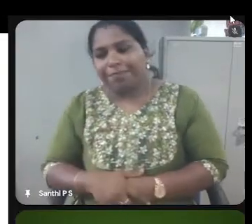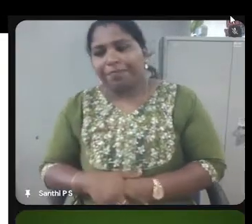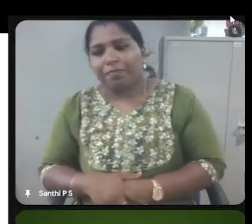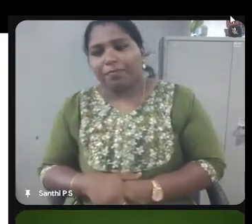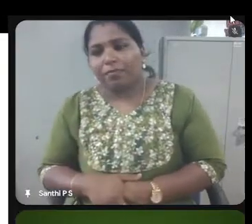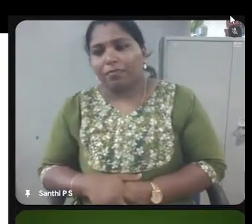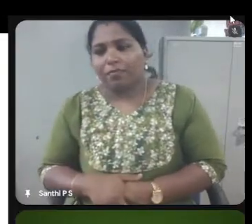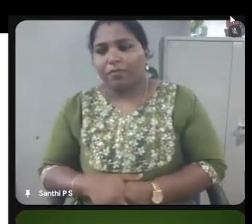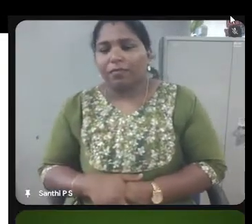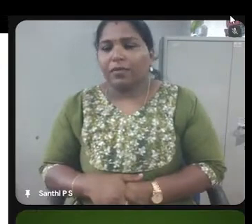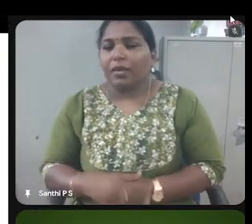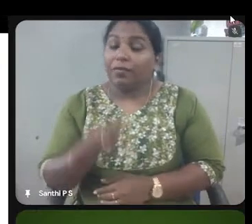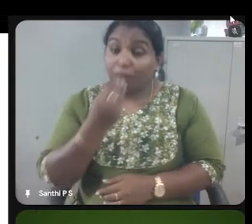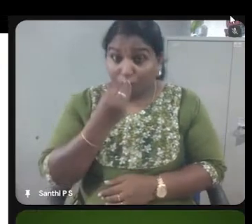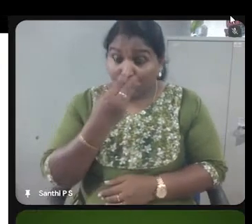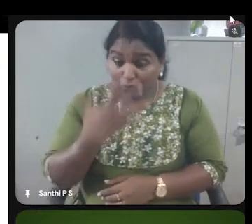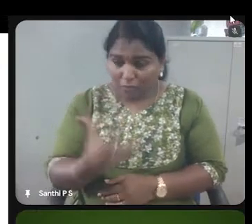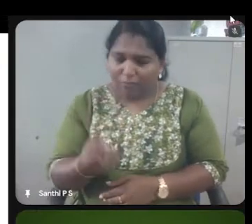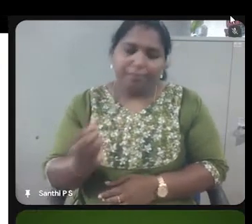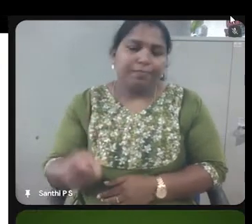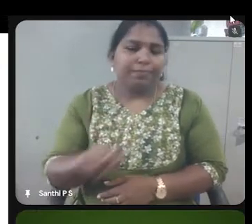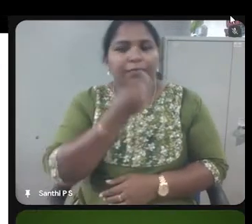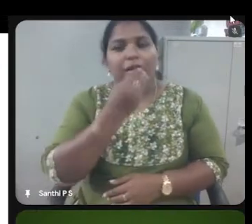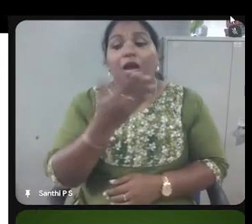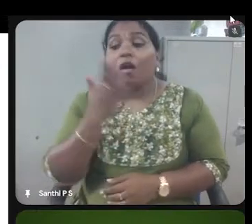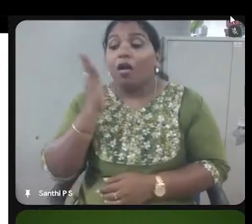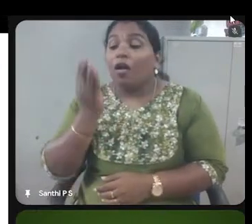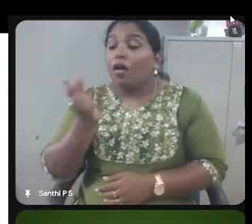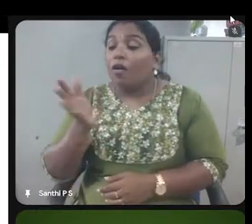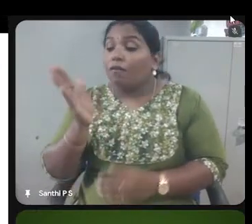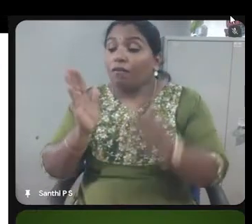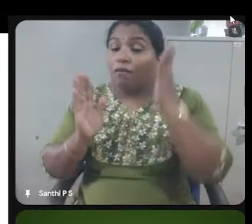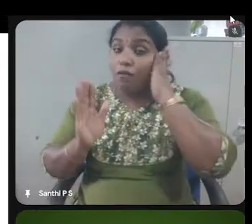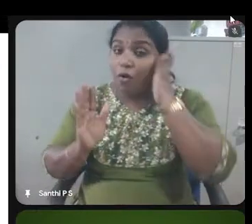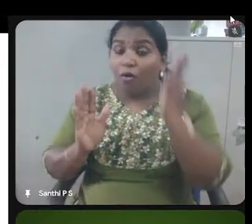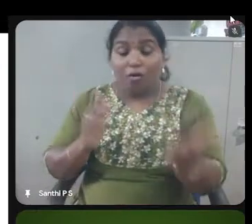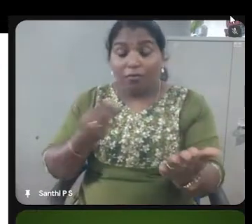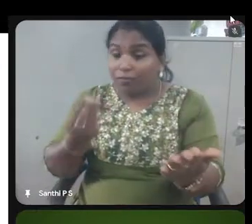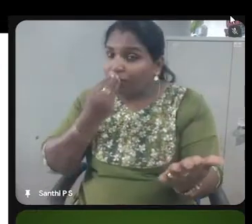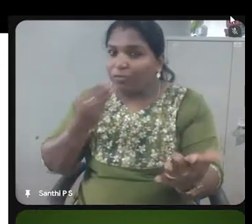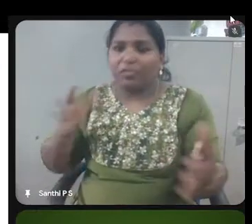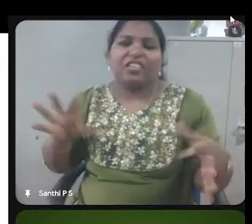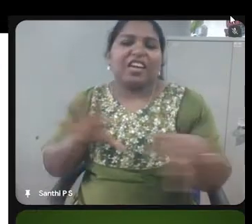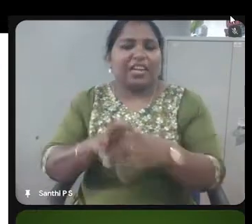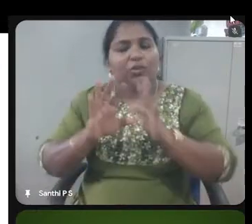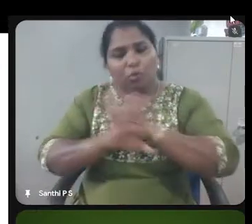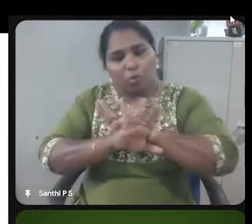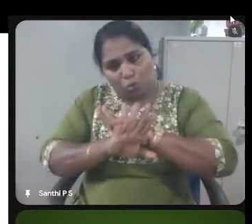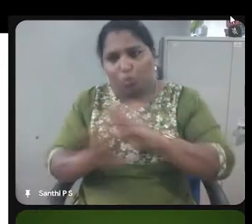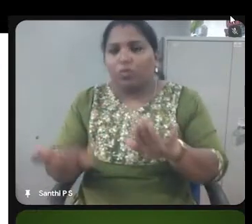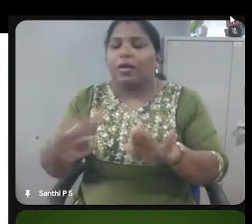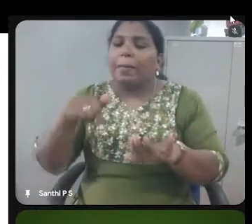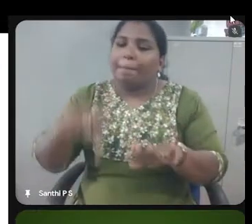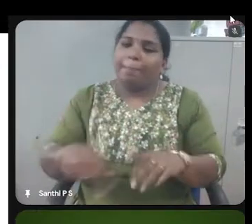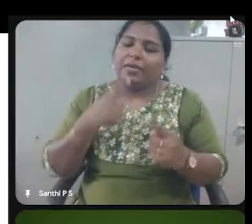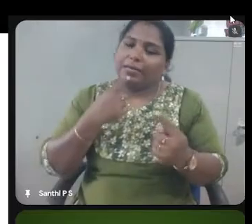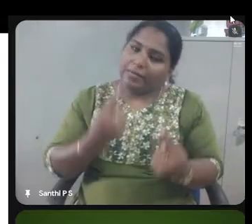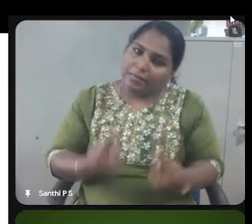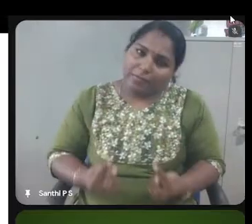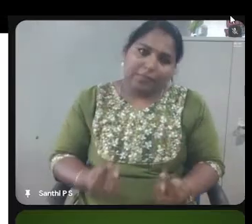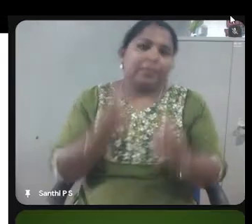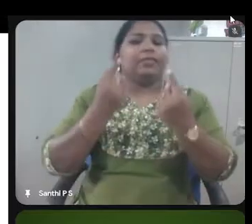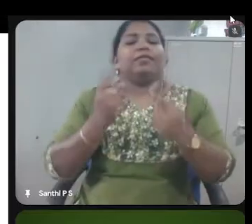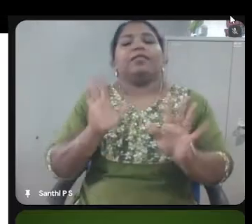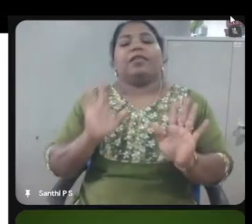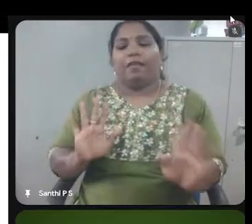പറയും ഫുഡ് വേണമെങ്കിൽ ഫുഡ് കഴിച്ചോ, ഫോണുമായിട്ട് അതിനകത്തൊരു അസോസിയേഷൻ വേണ്ട എന്നുള്ളത് ഇപ്പം വരെയും കർശനമായിട്ട്